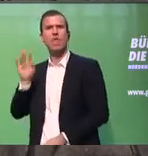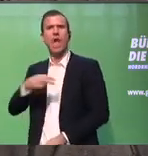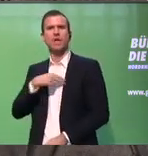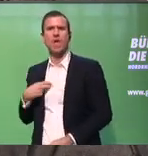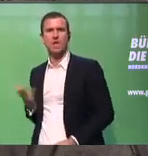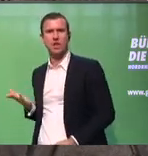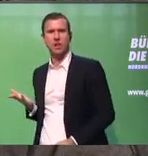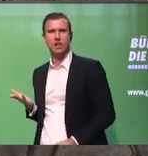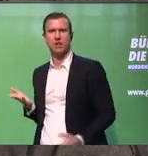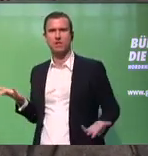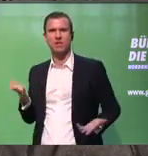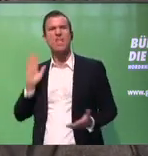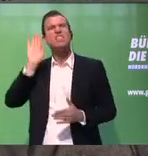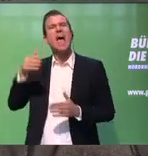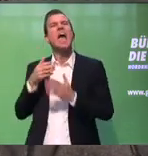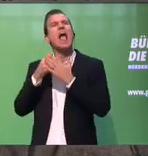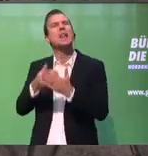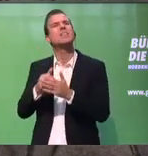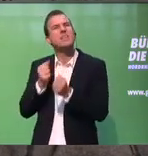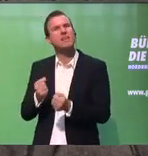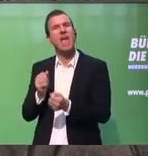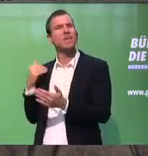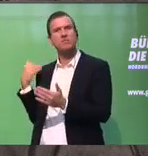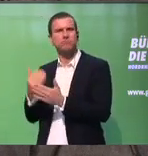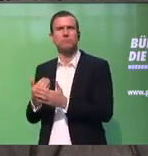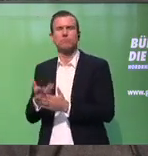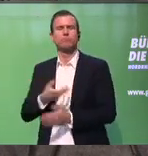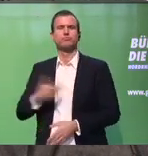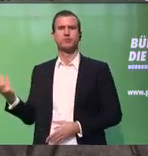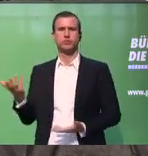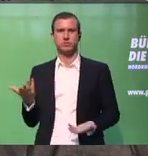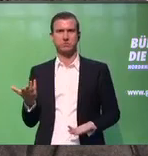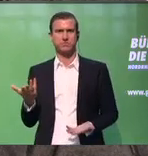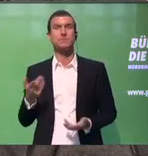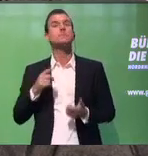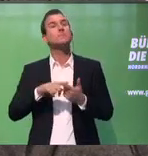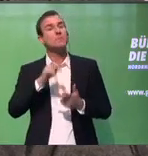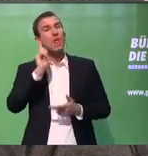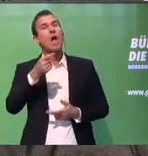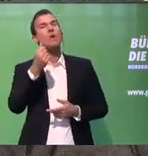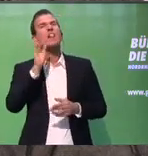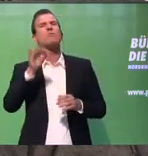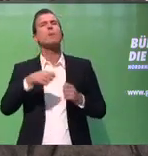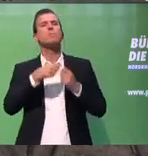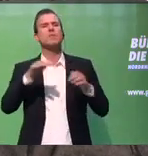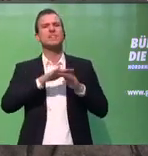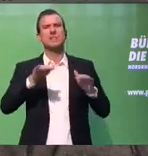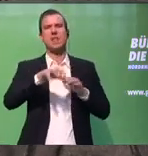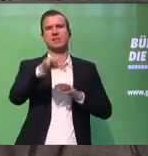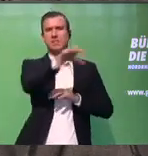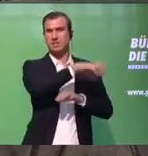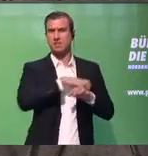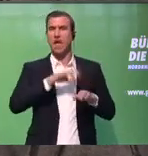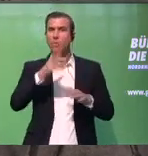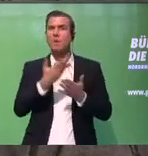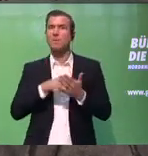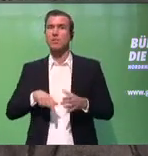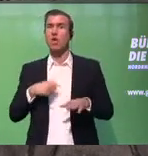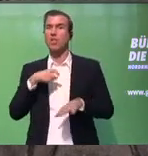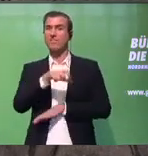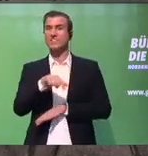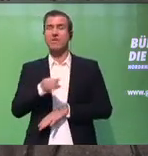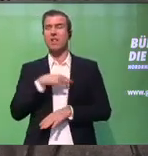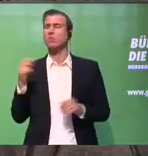finanziert. Nachhaltigkeit ist etwas anderes. Ja, und auch das Geld für die Länder, für die Landespolitik, für Nordrhein-Westfalen